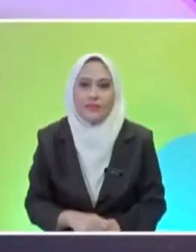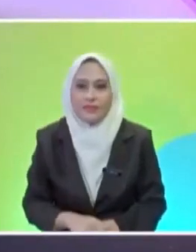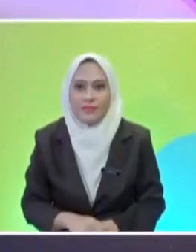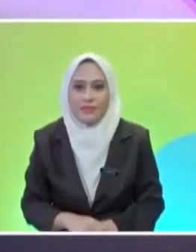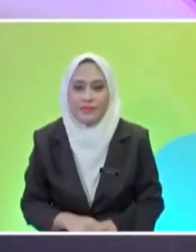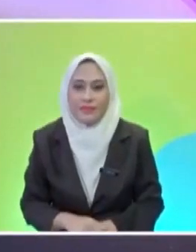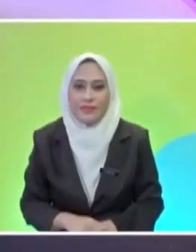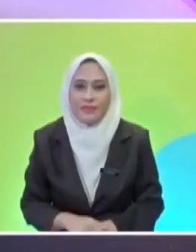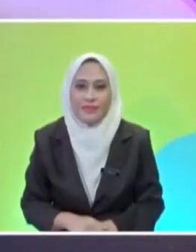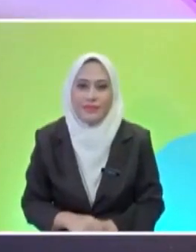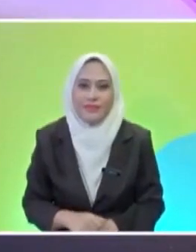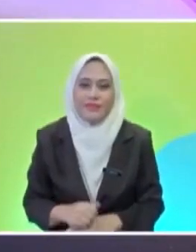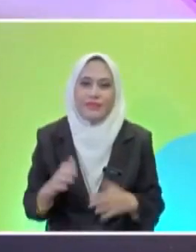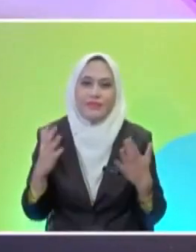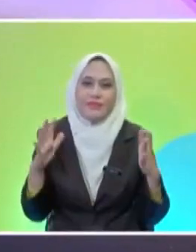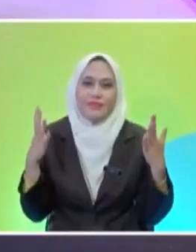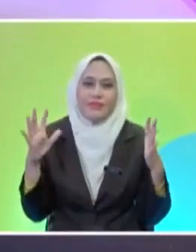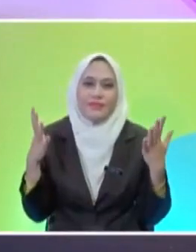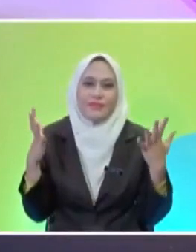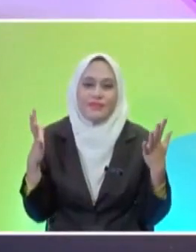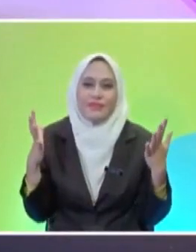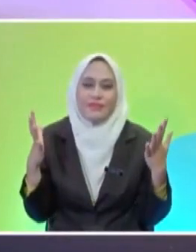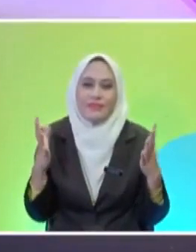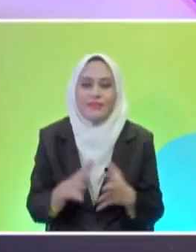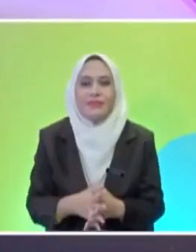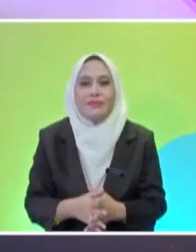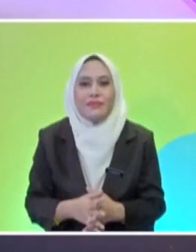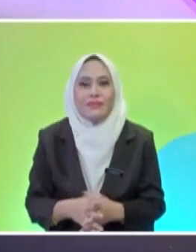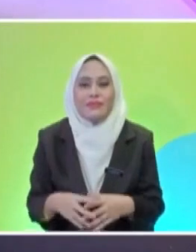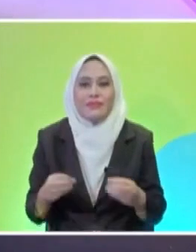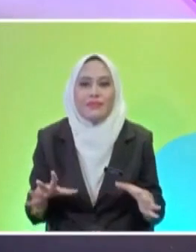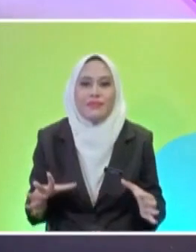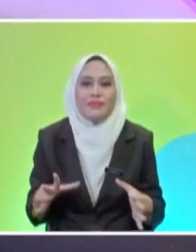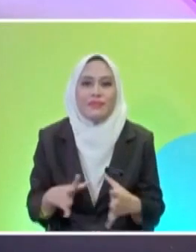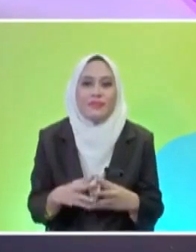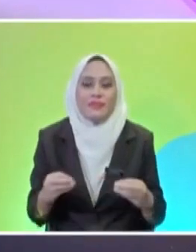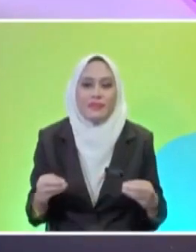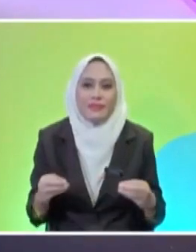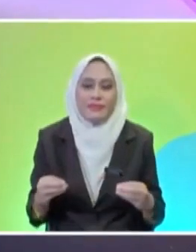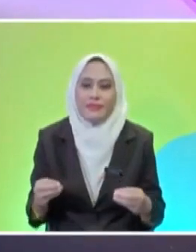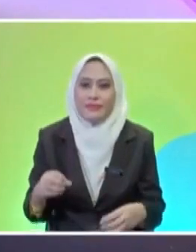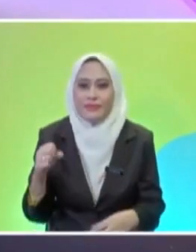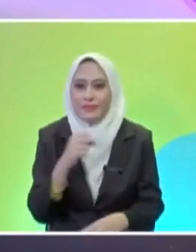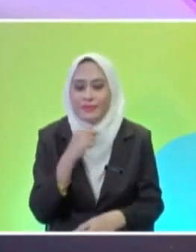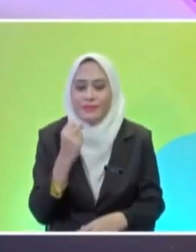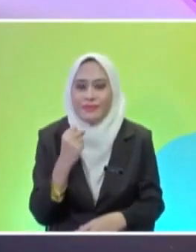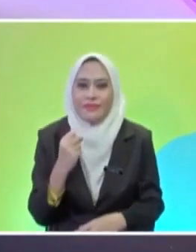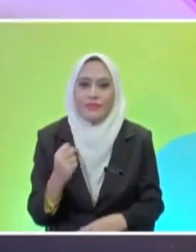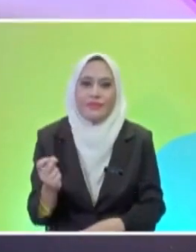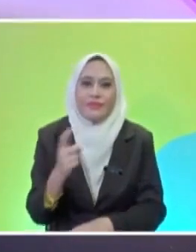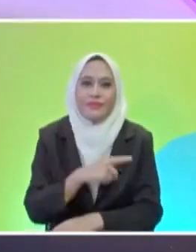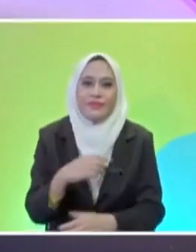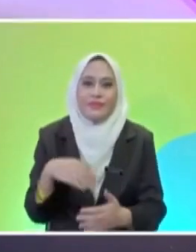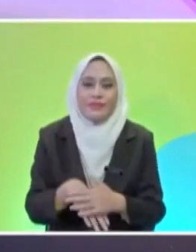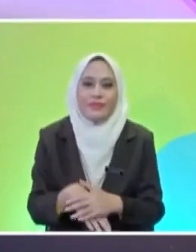Ahad. Selesai kita belajar nyanyi lagu Hari dalam Seminggu. Ha, boleh ingat tak ni? Saya rasa boleh ingat cikgu. Saya pasti murid-murid